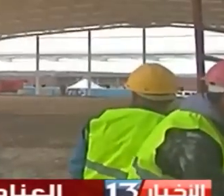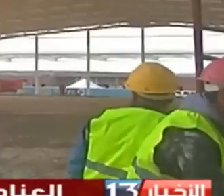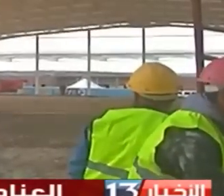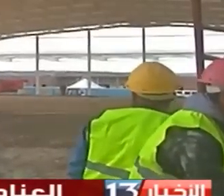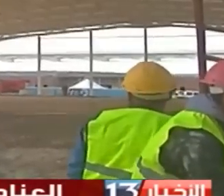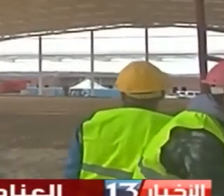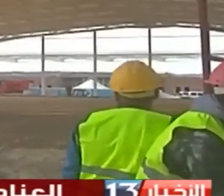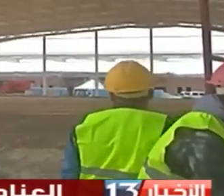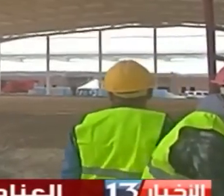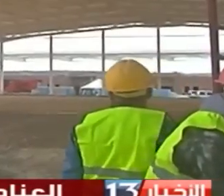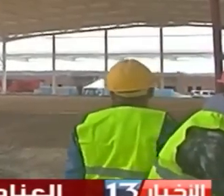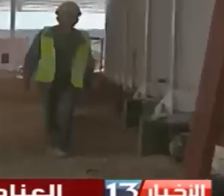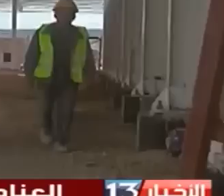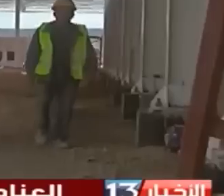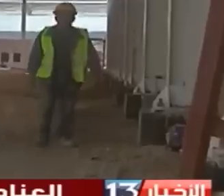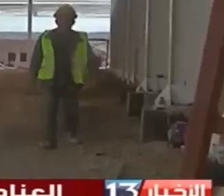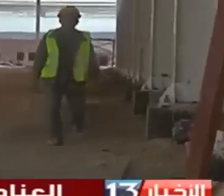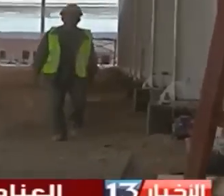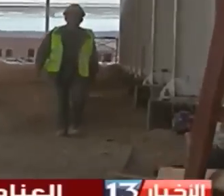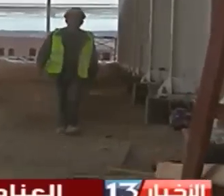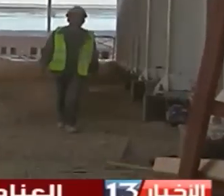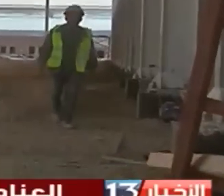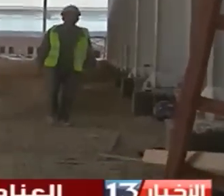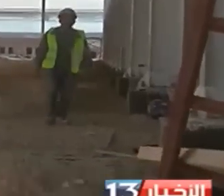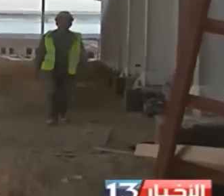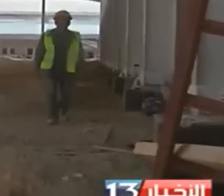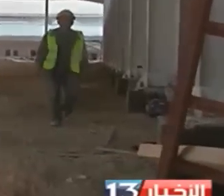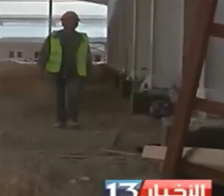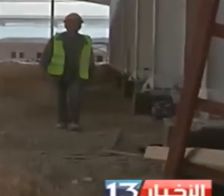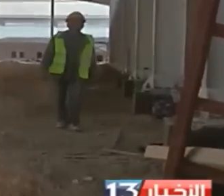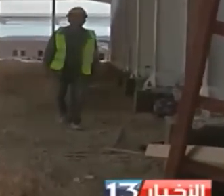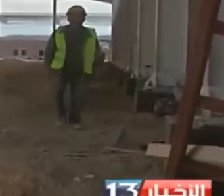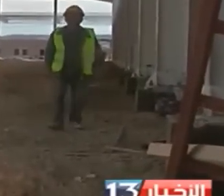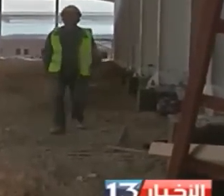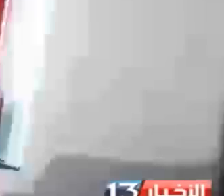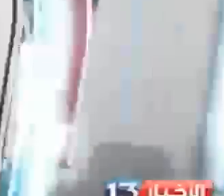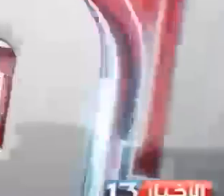لحركة التصدير والطاقة التشغيلية بالجهة.